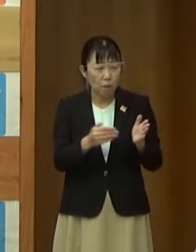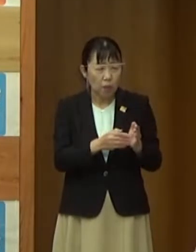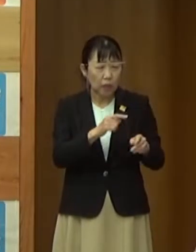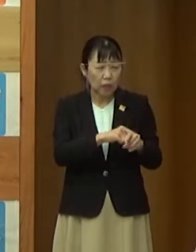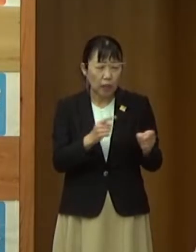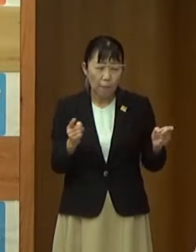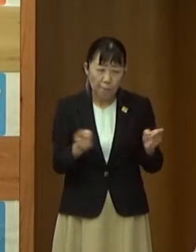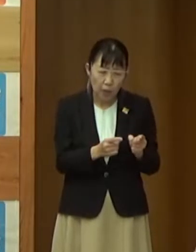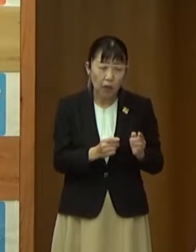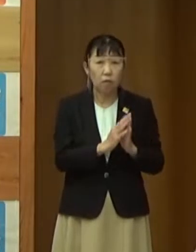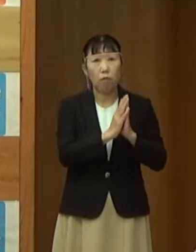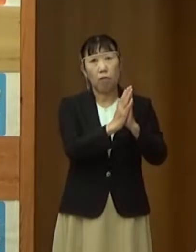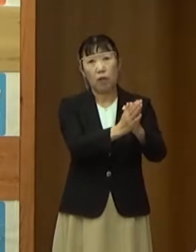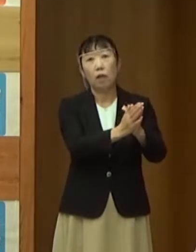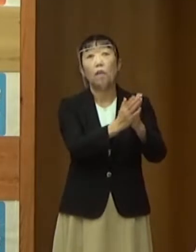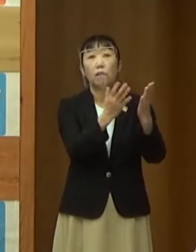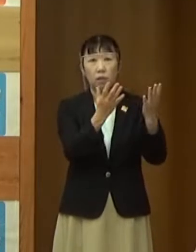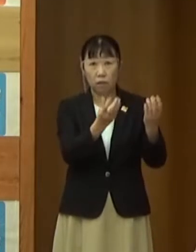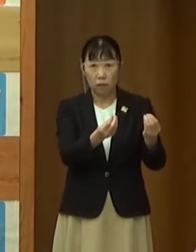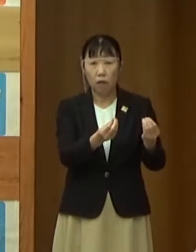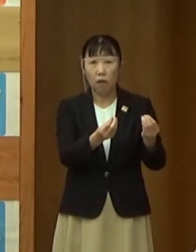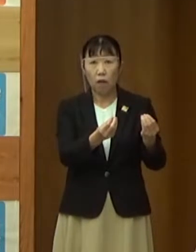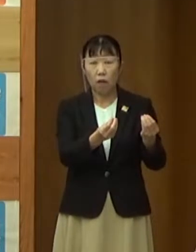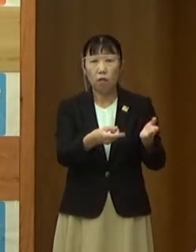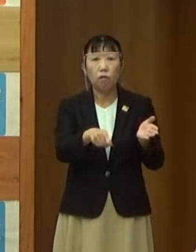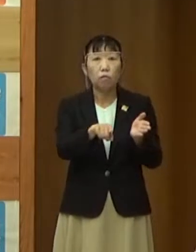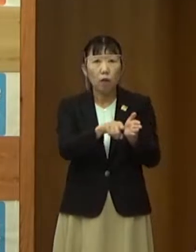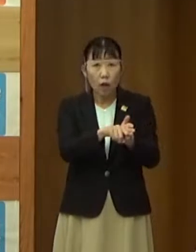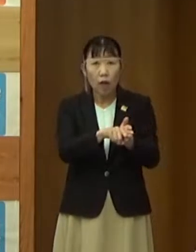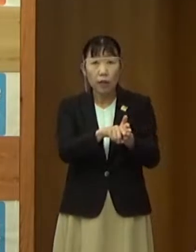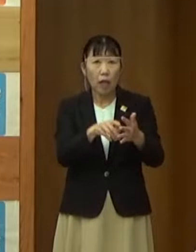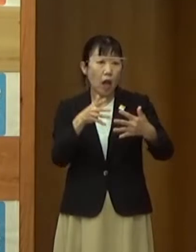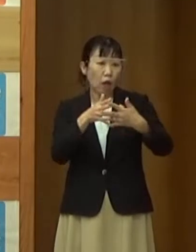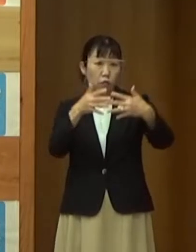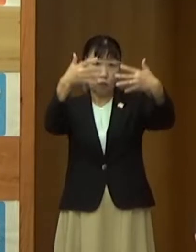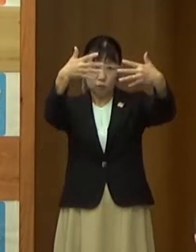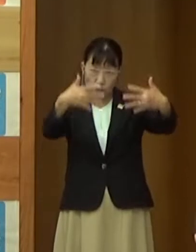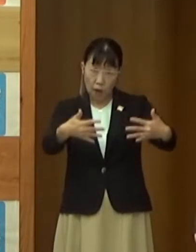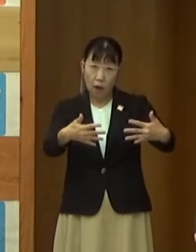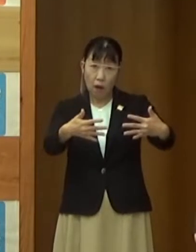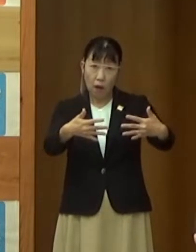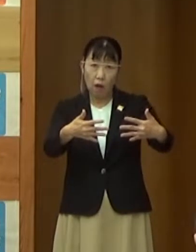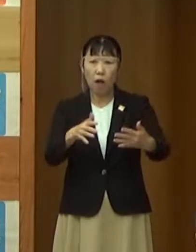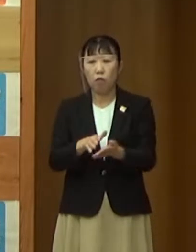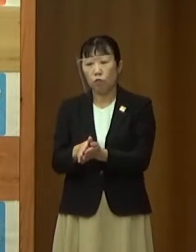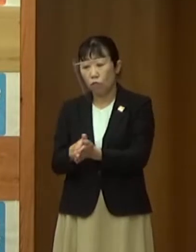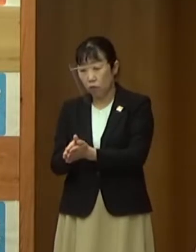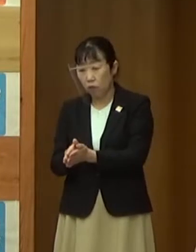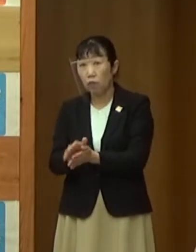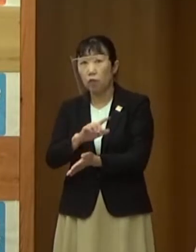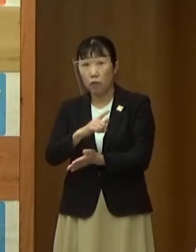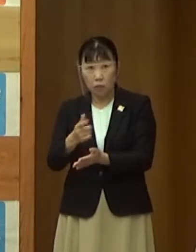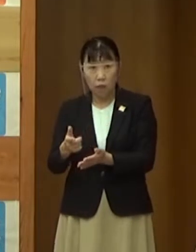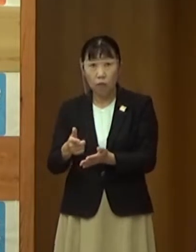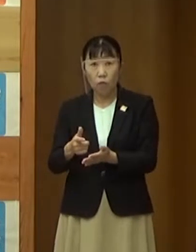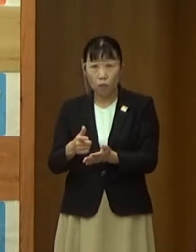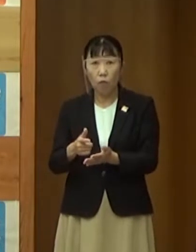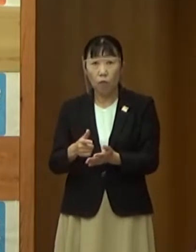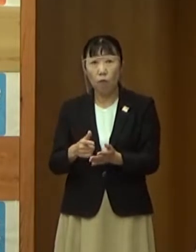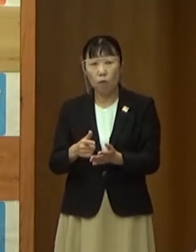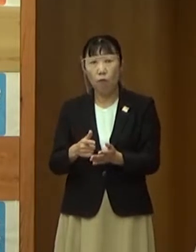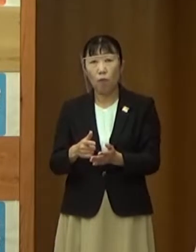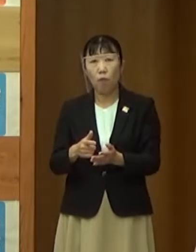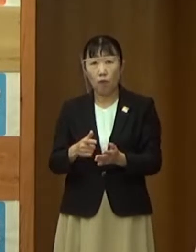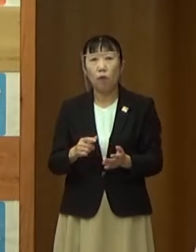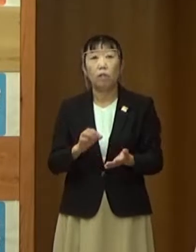の要請に加えまして、アクリル板の設置、店内消毒、一定の要件を満たす場合には